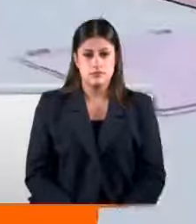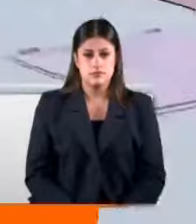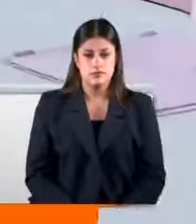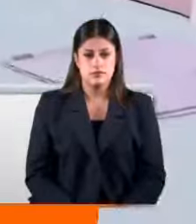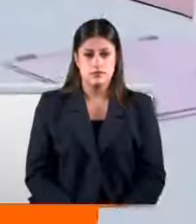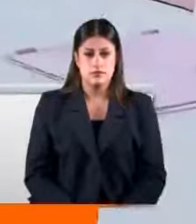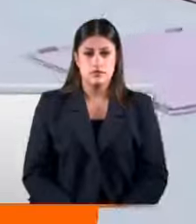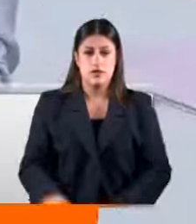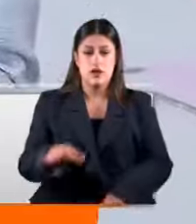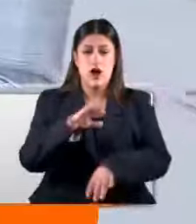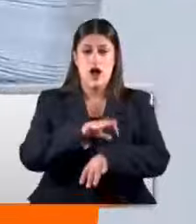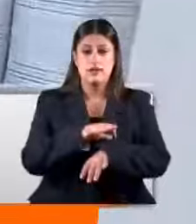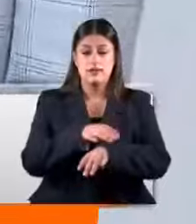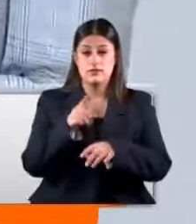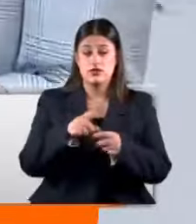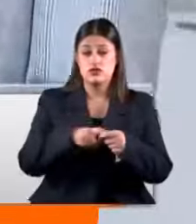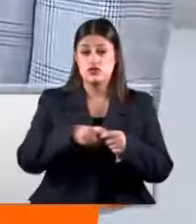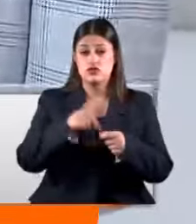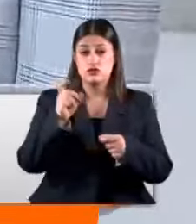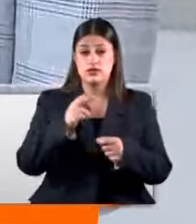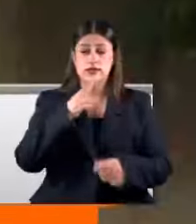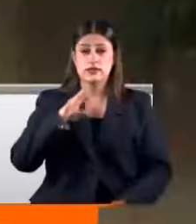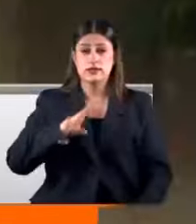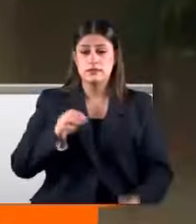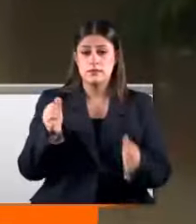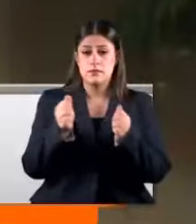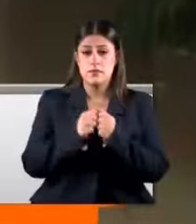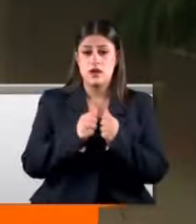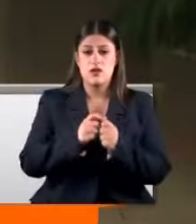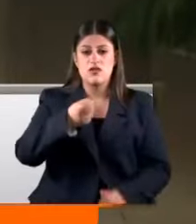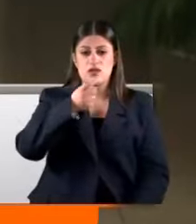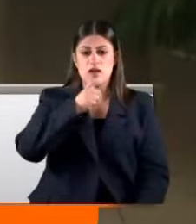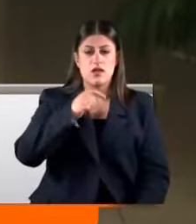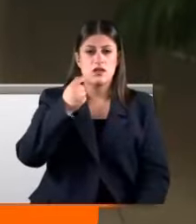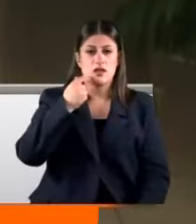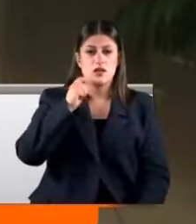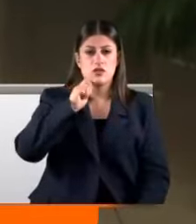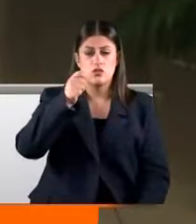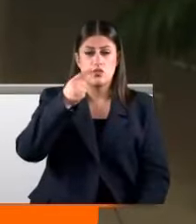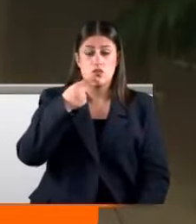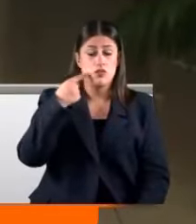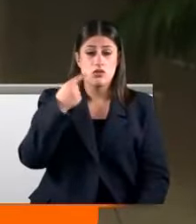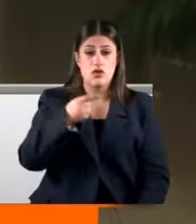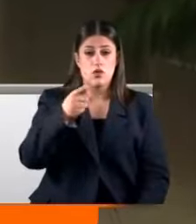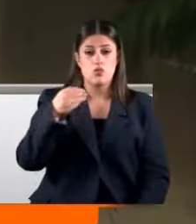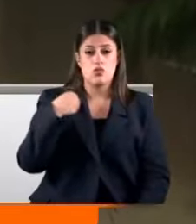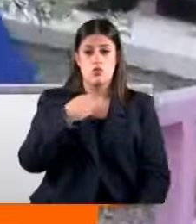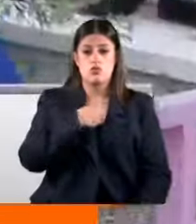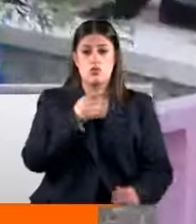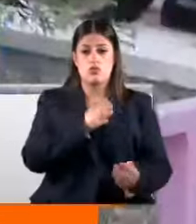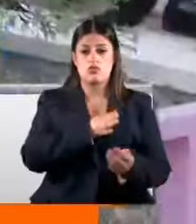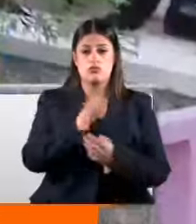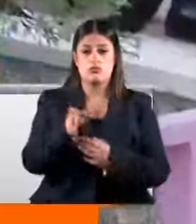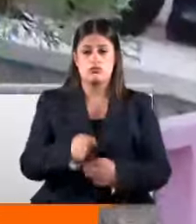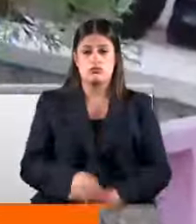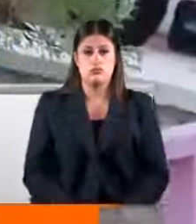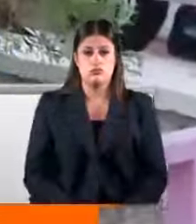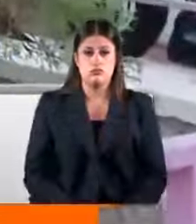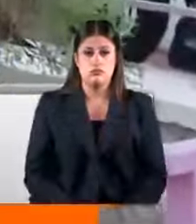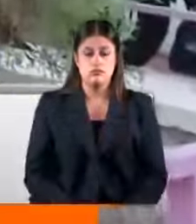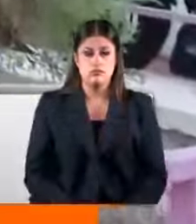dedi. Hastaneden çıkar çıkmaz kızıyla beraber yanlış dişini çektiğini iddia ettiği doktorun yanında aldı soluğu. Masaya